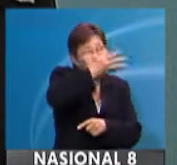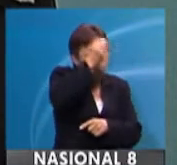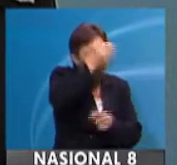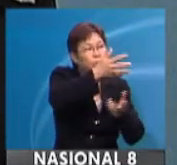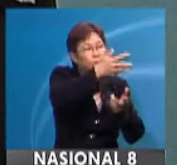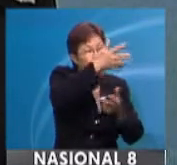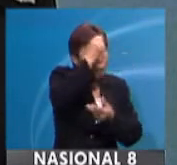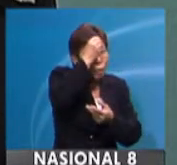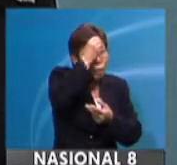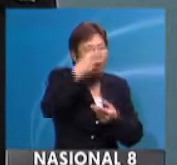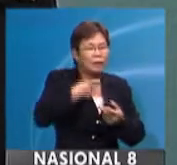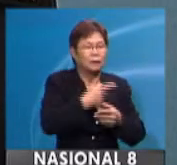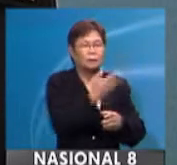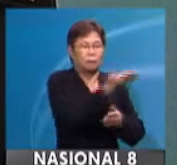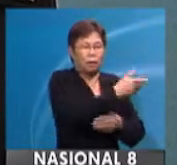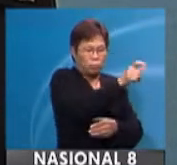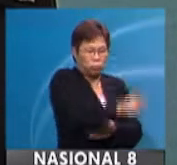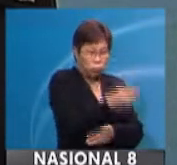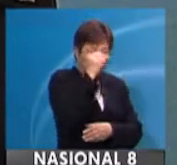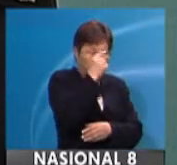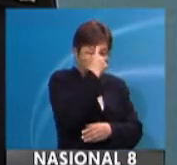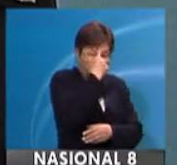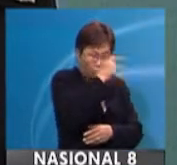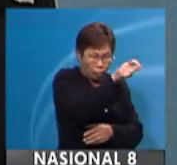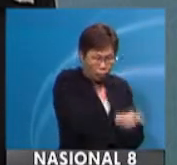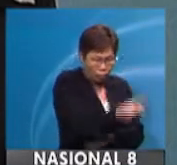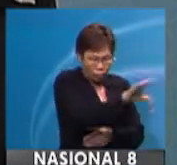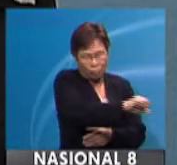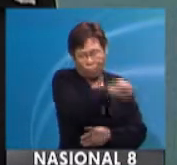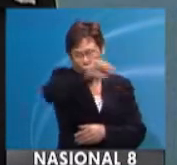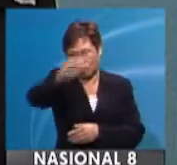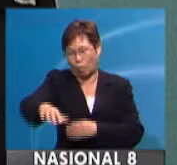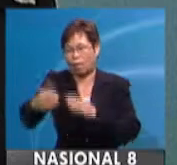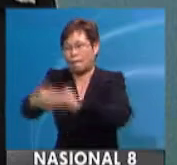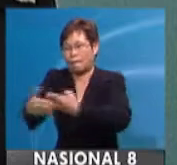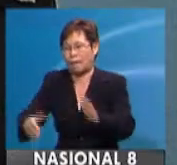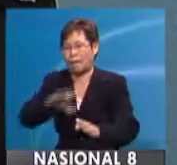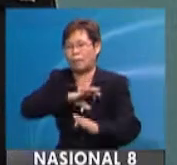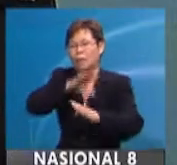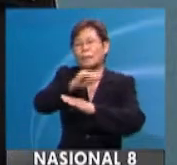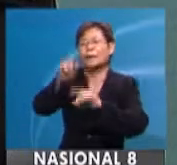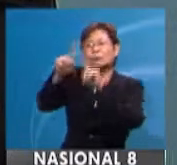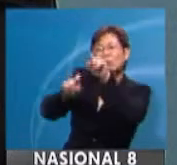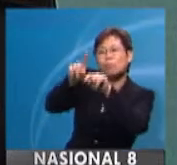tersebut dan bawa ke balai. Dan hasil soalan siasat yang dijalankan,